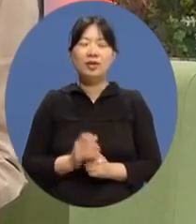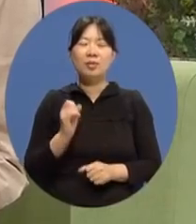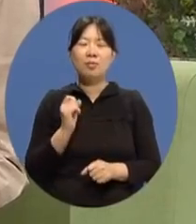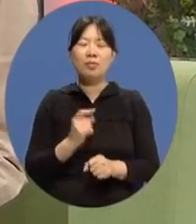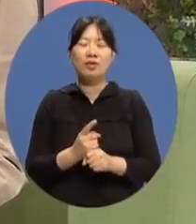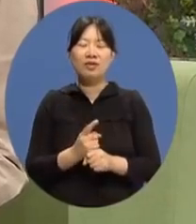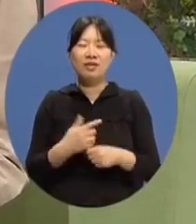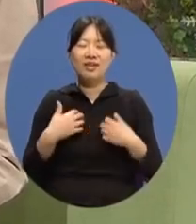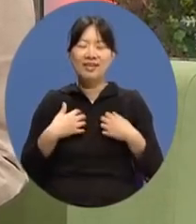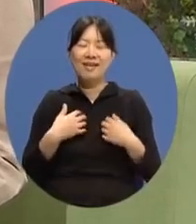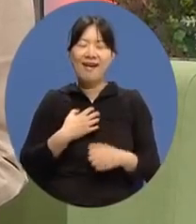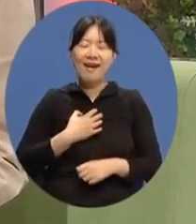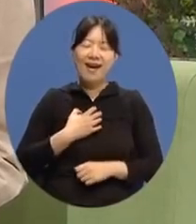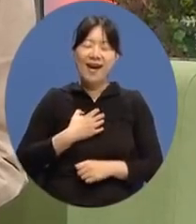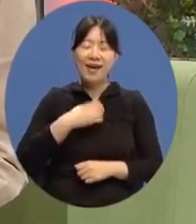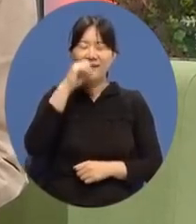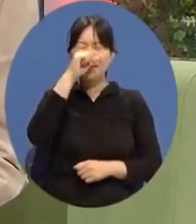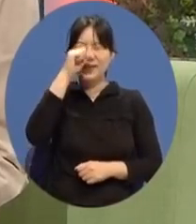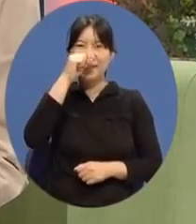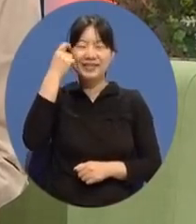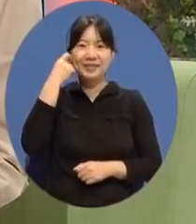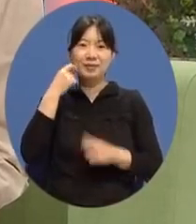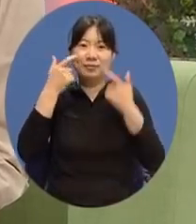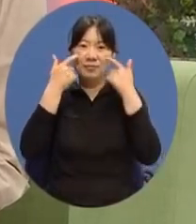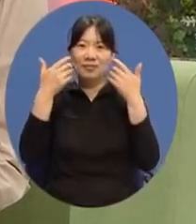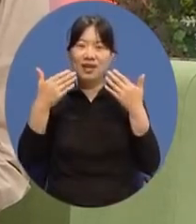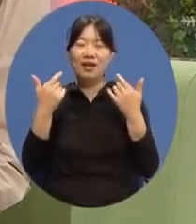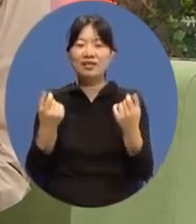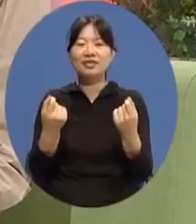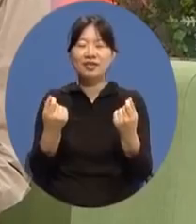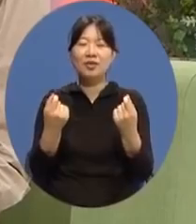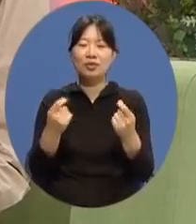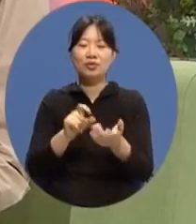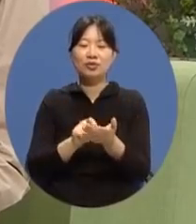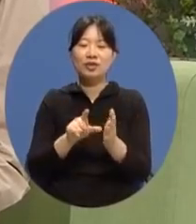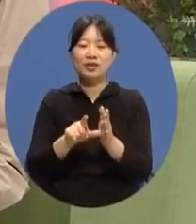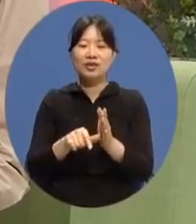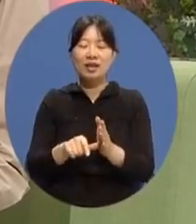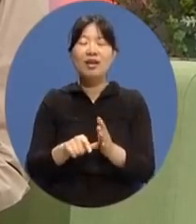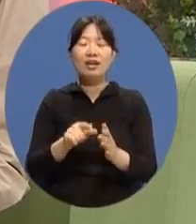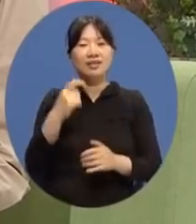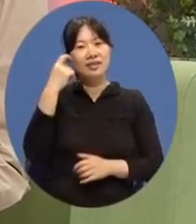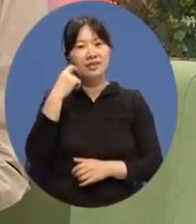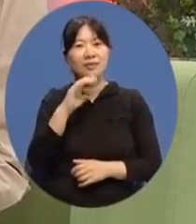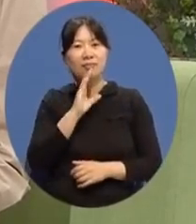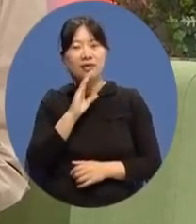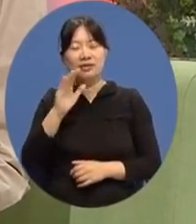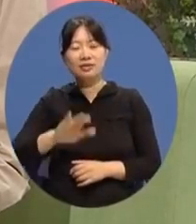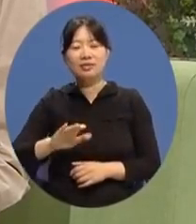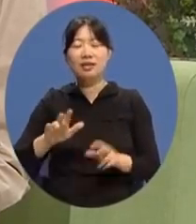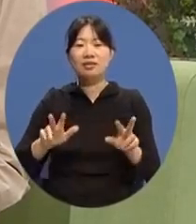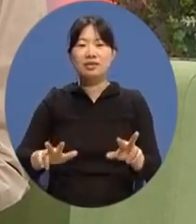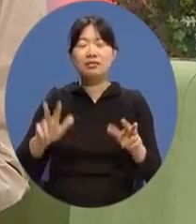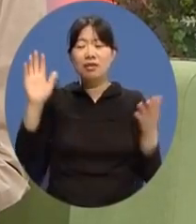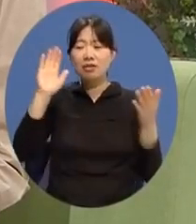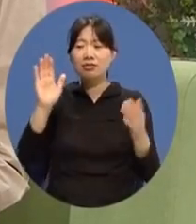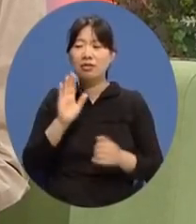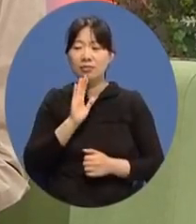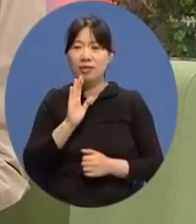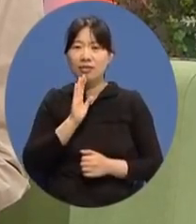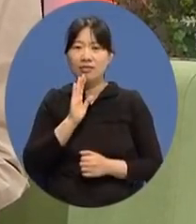희노애락을 그러니까 하네요. 축구에서 희노애락을 느끼네요. 그래요. 그럼 그런 축구하면서 희노애락도 느끼는데 사실은 지금